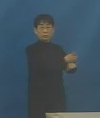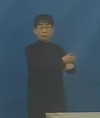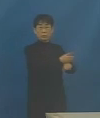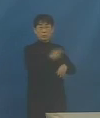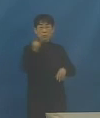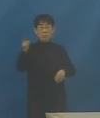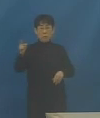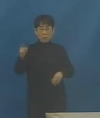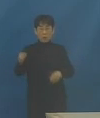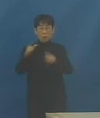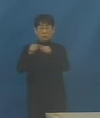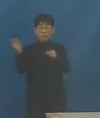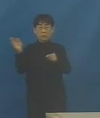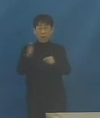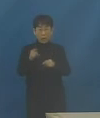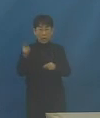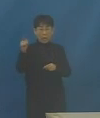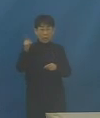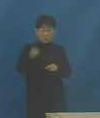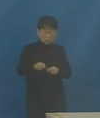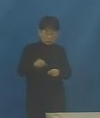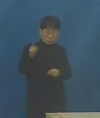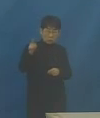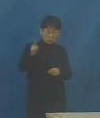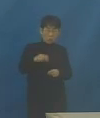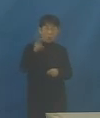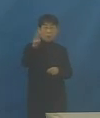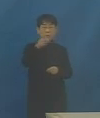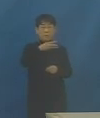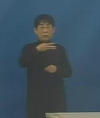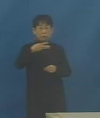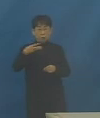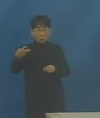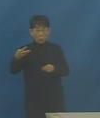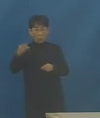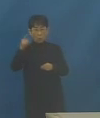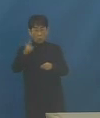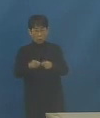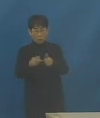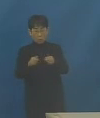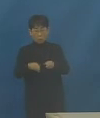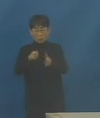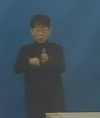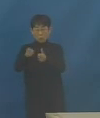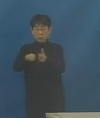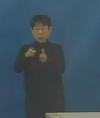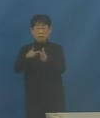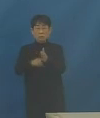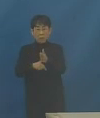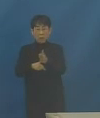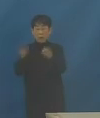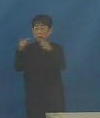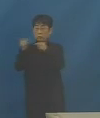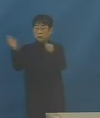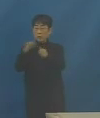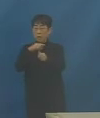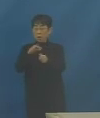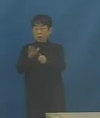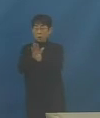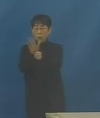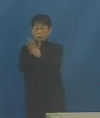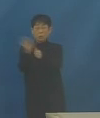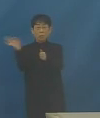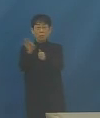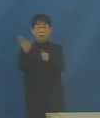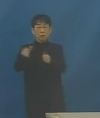赤字補填をするという仕組みになっているわけですね手にし方にそれが無いのはそれはあの京阪神